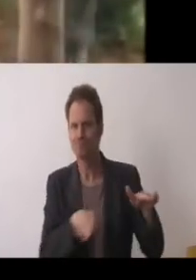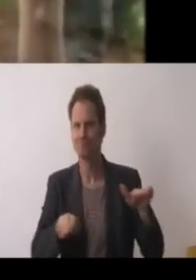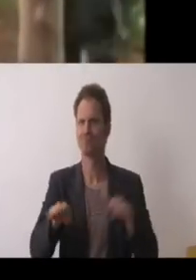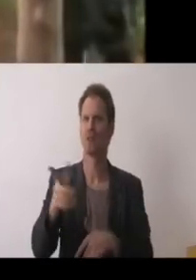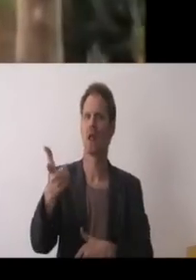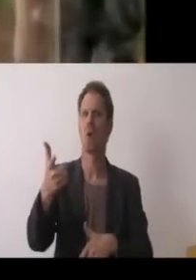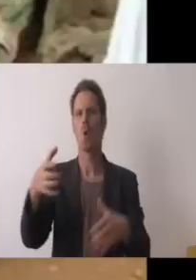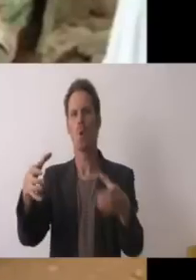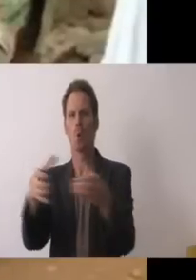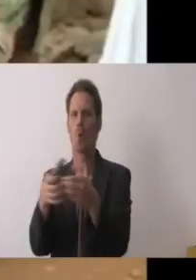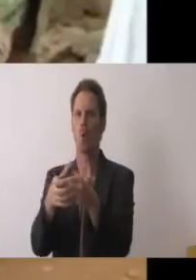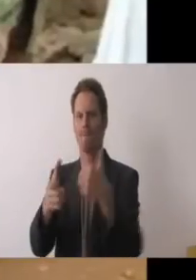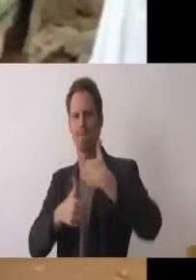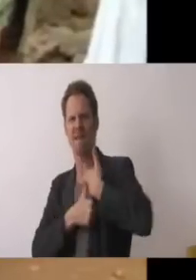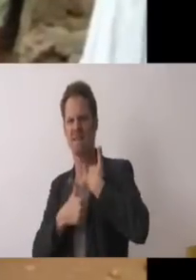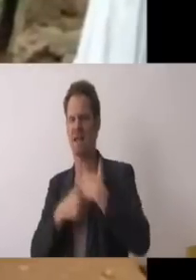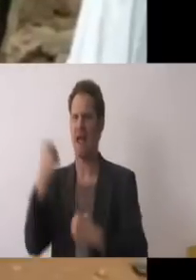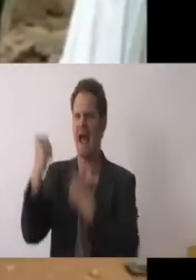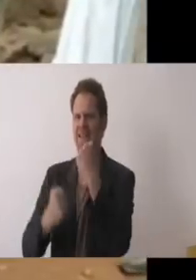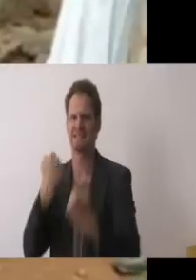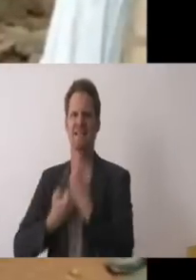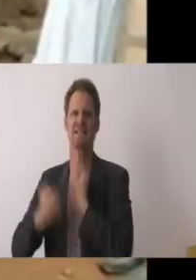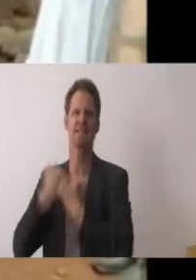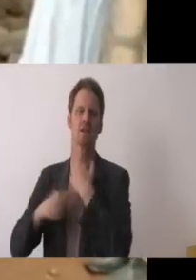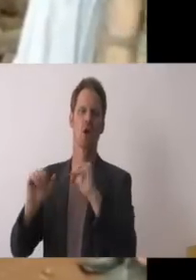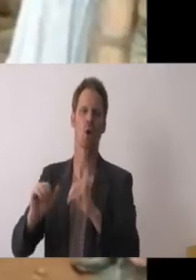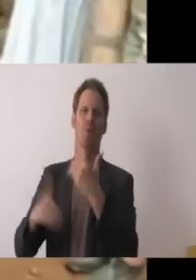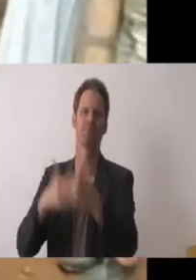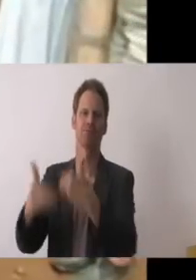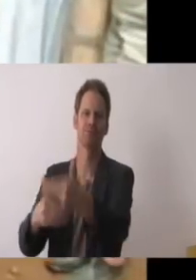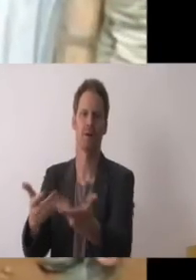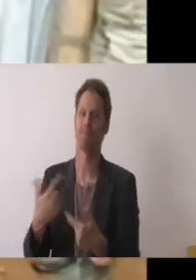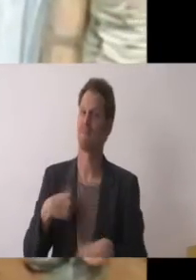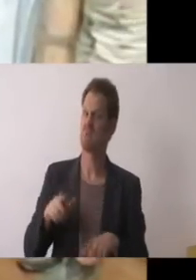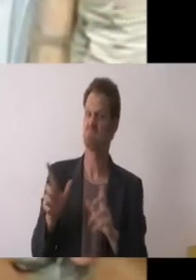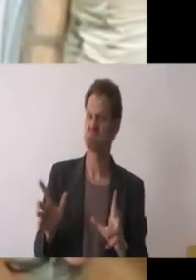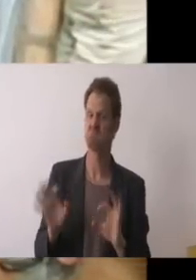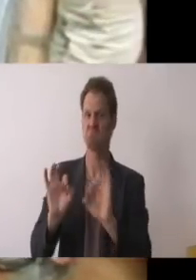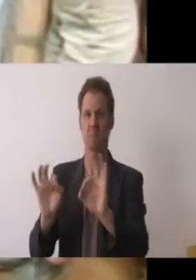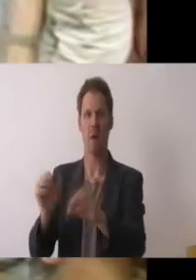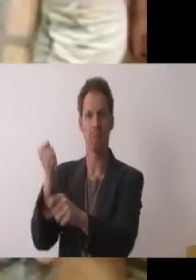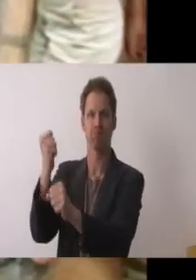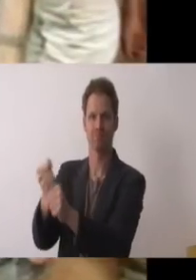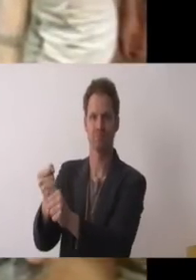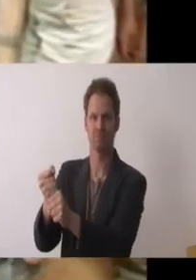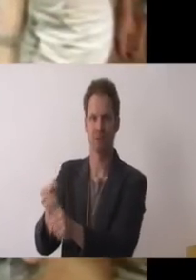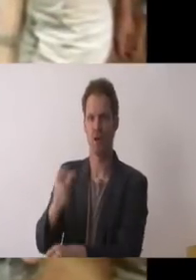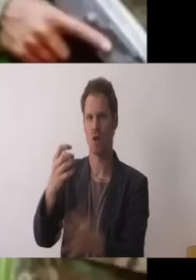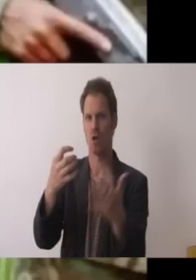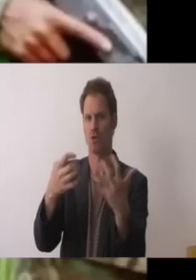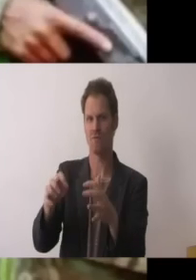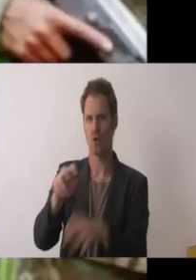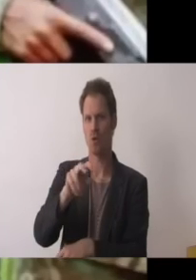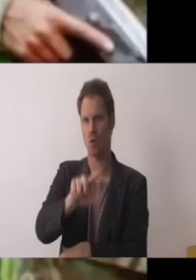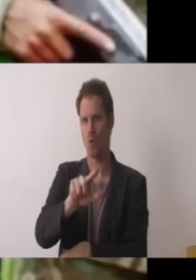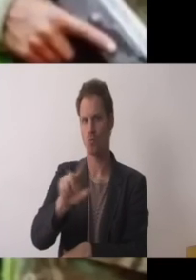temps, les groupes paramilitaires continuaient à opérer des assassinats, sans trop être pourchassés par l'armée. Durant la période des négociations, ils